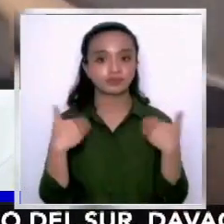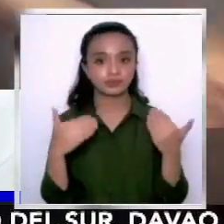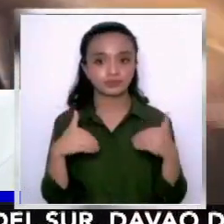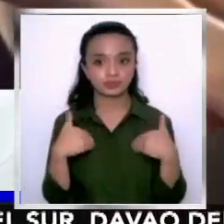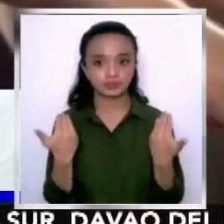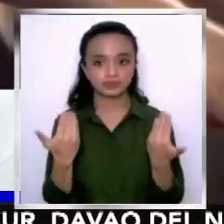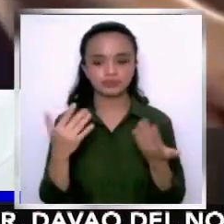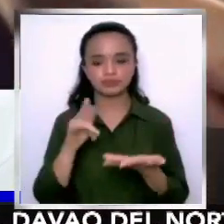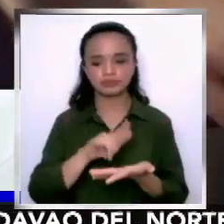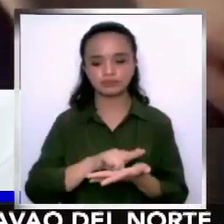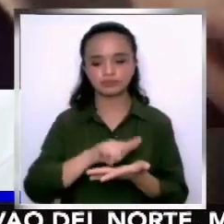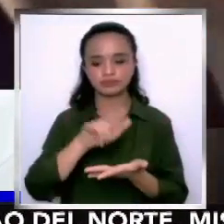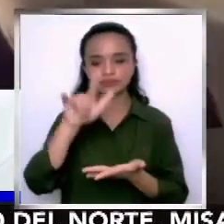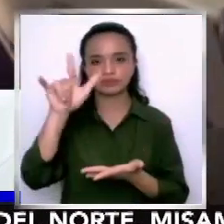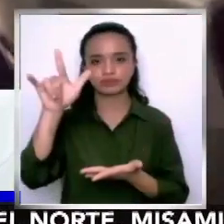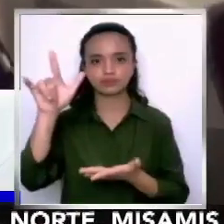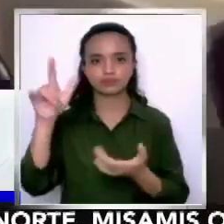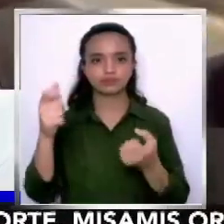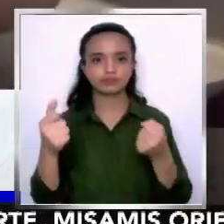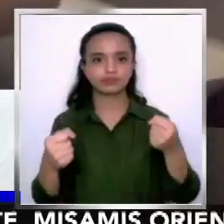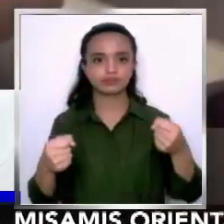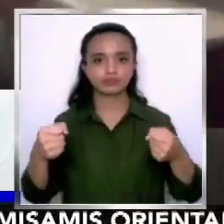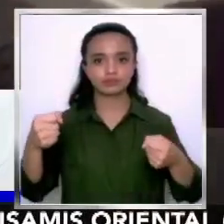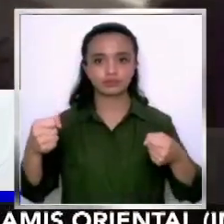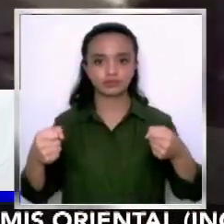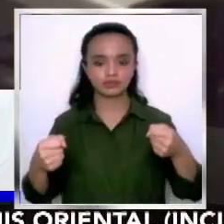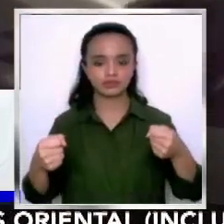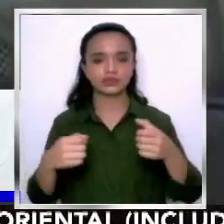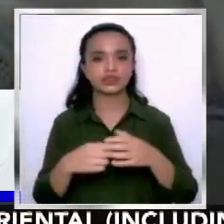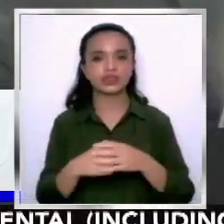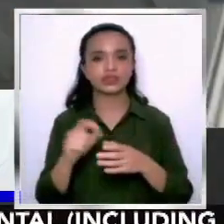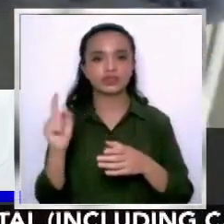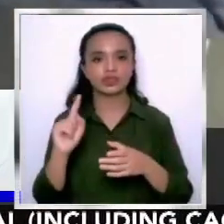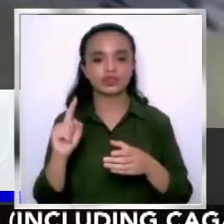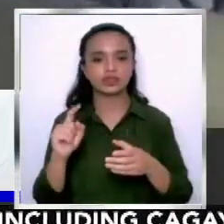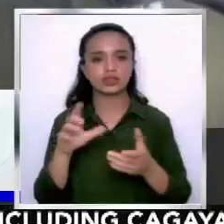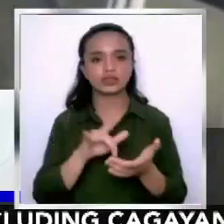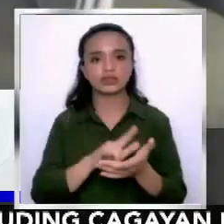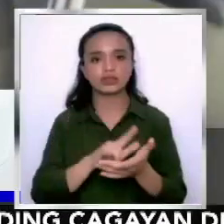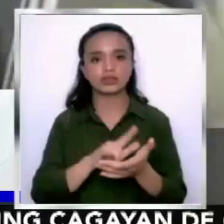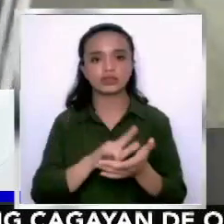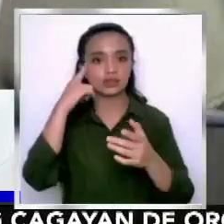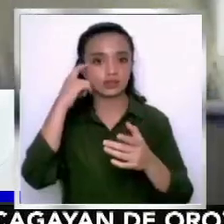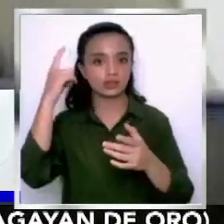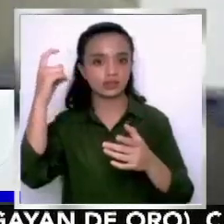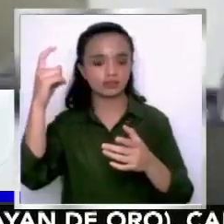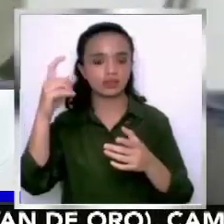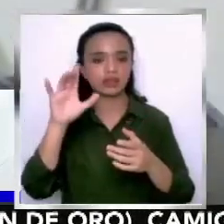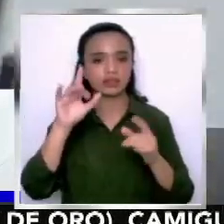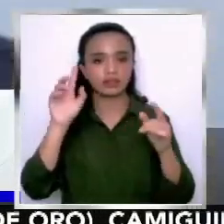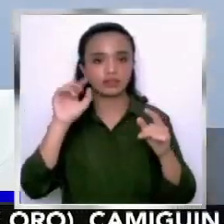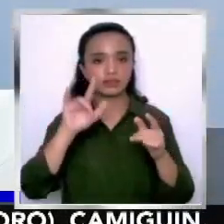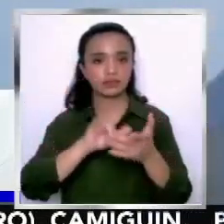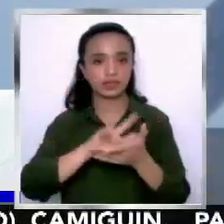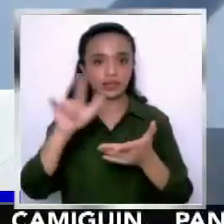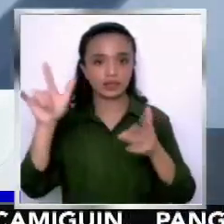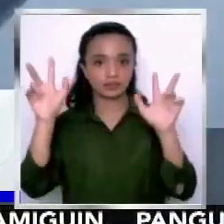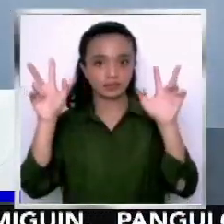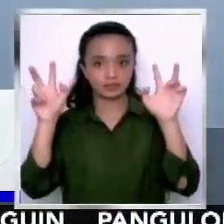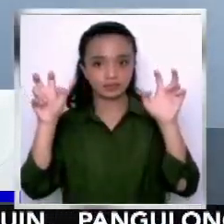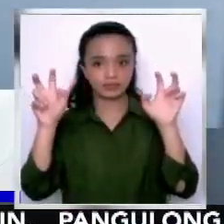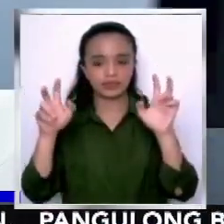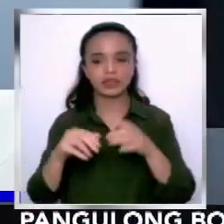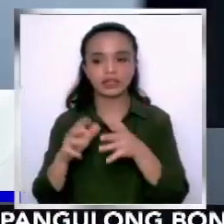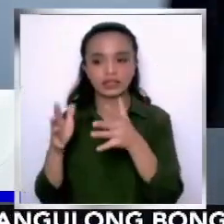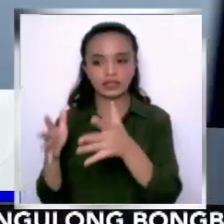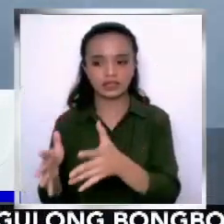Ang kanilang special na biyahe, tinawag na Dream Flight, kung saan ipinaranas mismo sa kanila ang ikangay Joy of Flying.